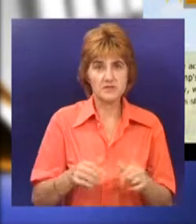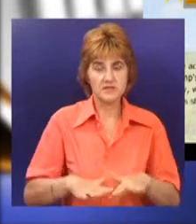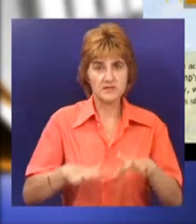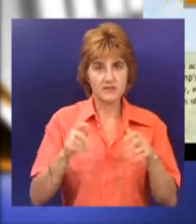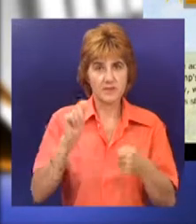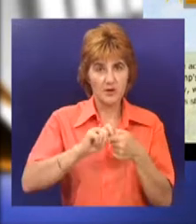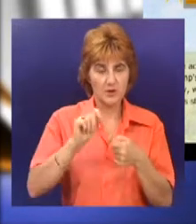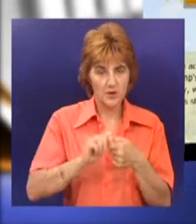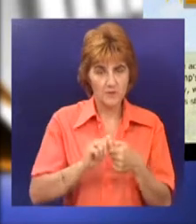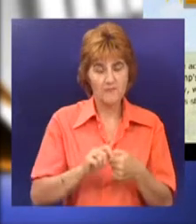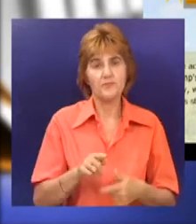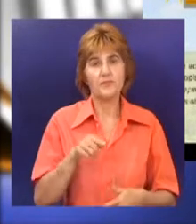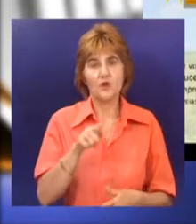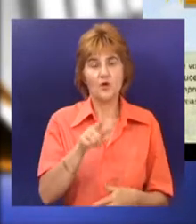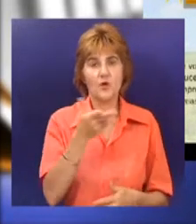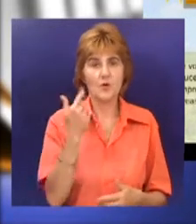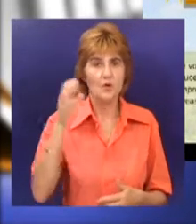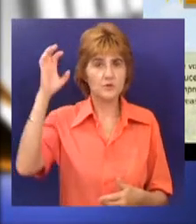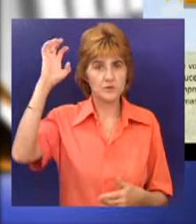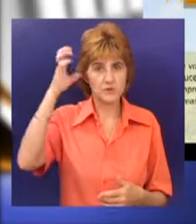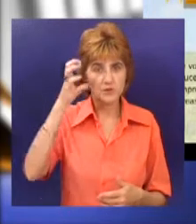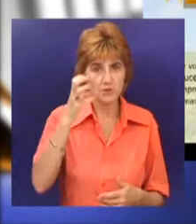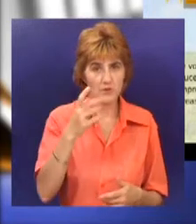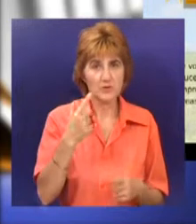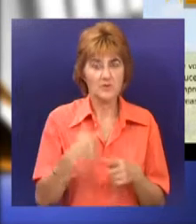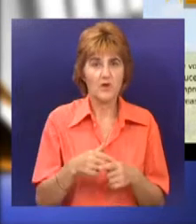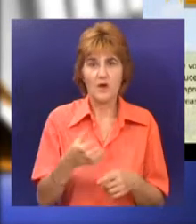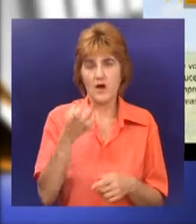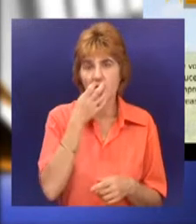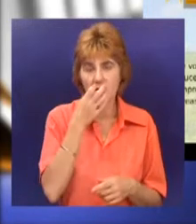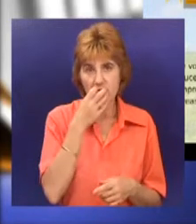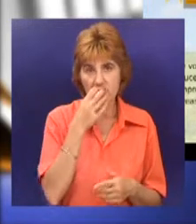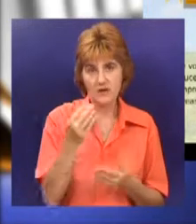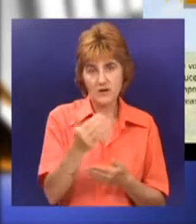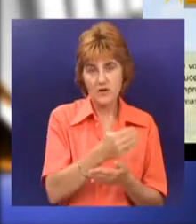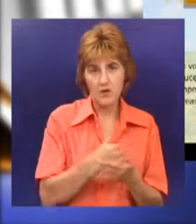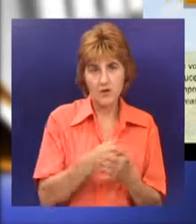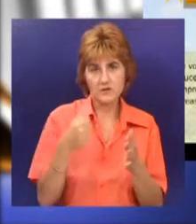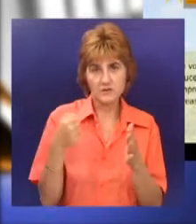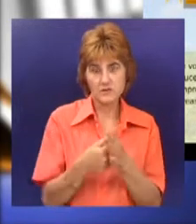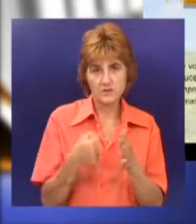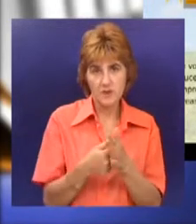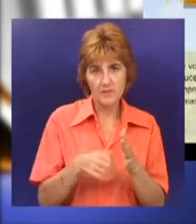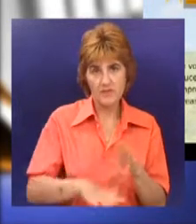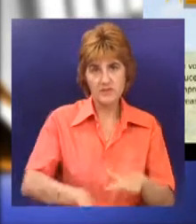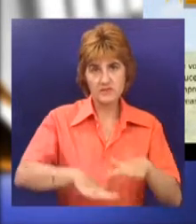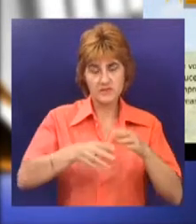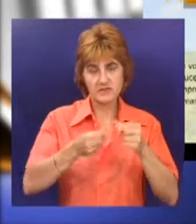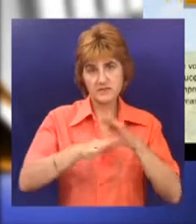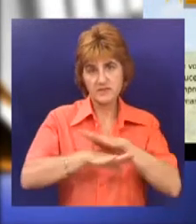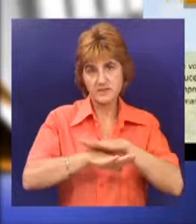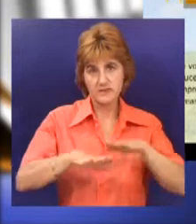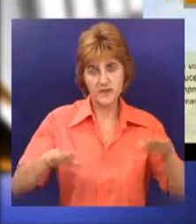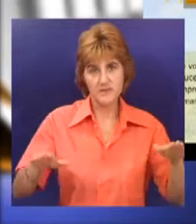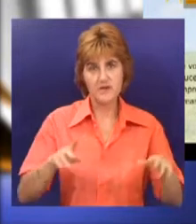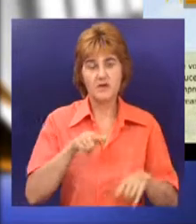zemlje od 65 do 75% od stvorene toplotne energije za grejanje. Toplotna pumpa crpi iz zemlje, a